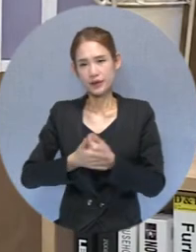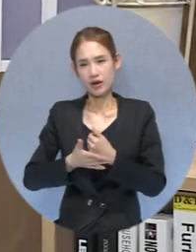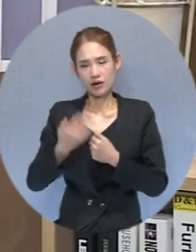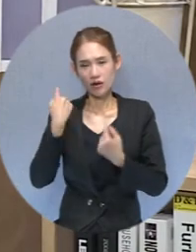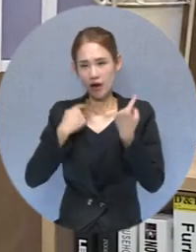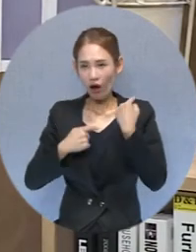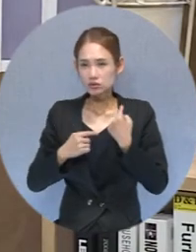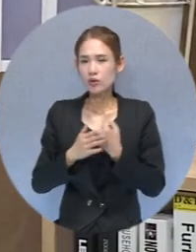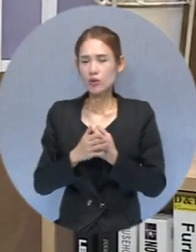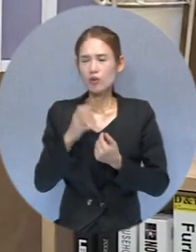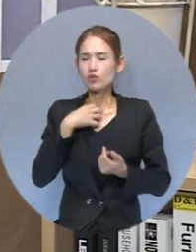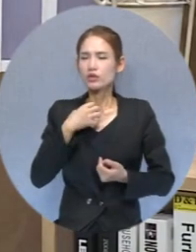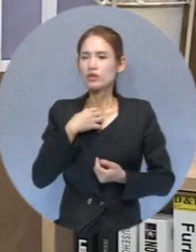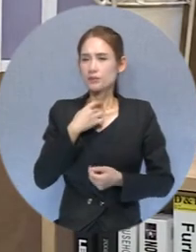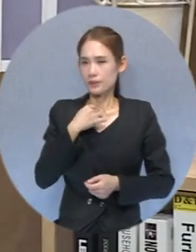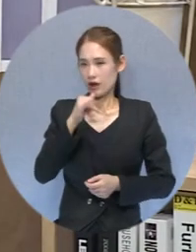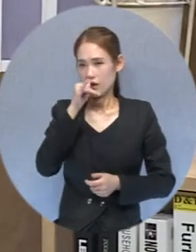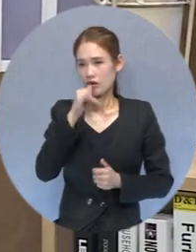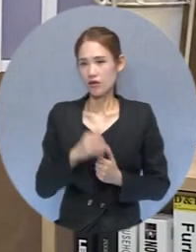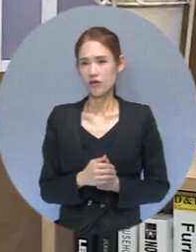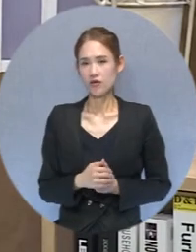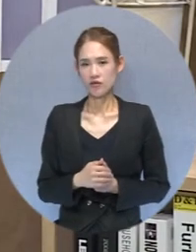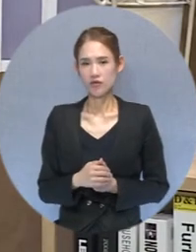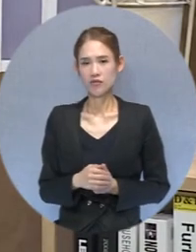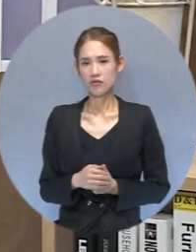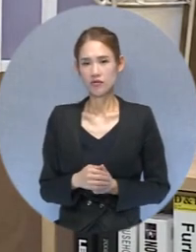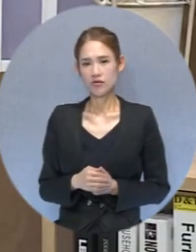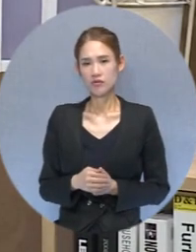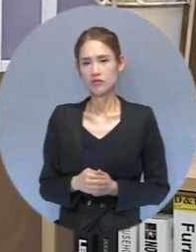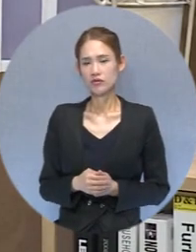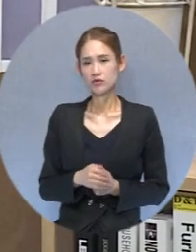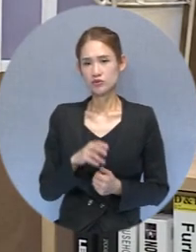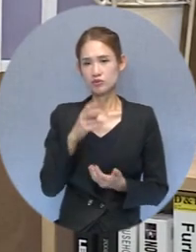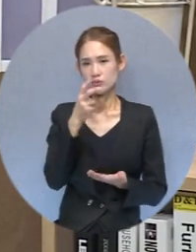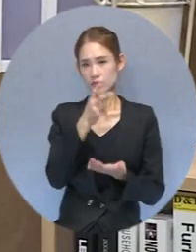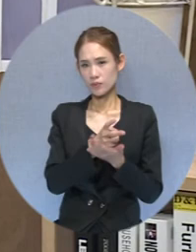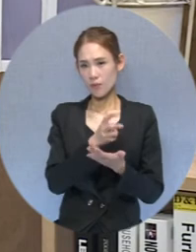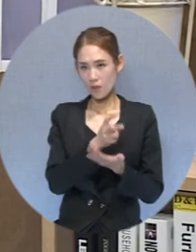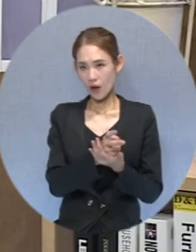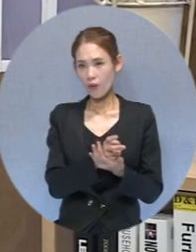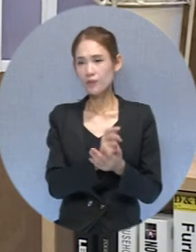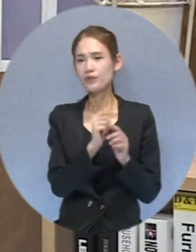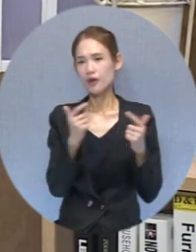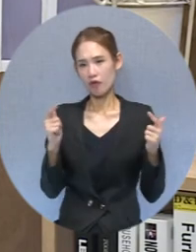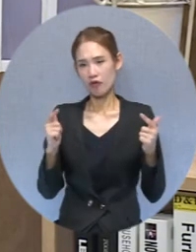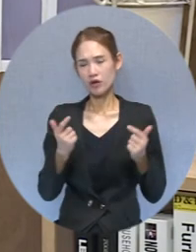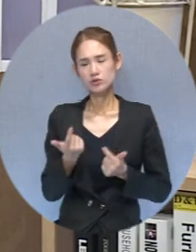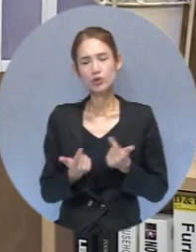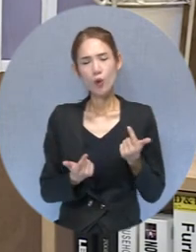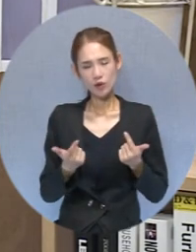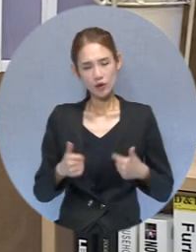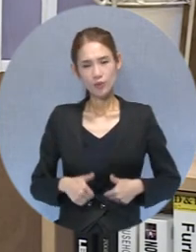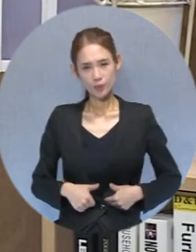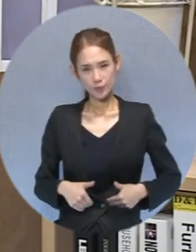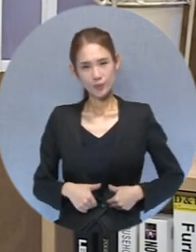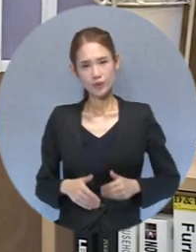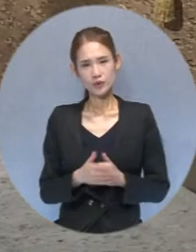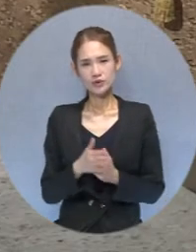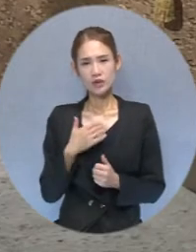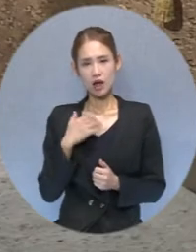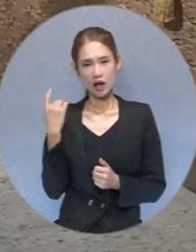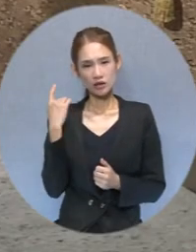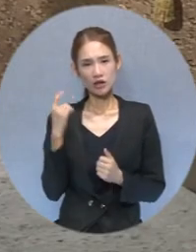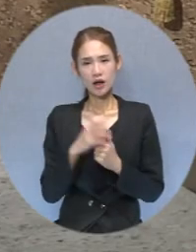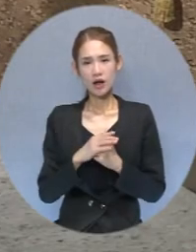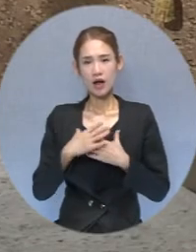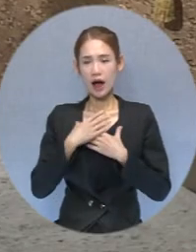계시고, 그래서 아 이런 부분에 대해서 좀 이제 규제라든지 이런 조정이 조금은 필요하겠다라는 생각이 들었었는데, 제가 알기로는